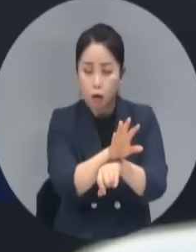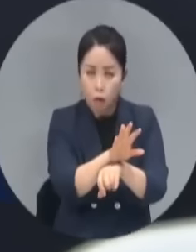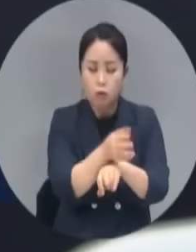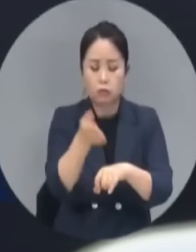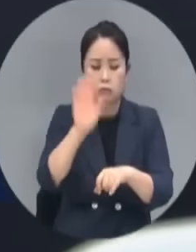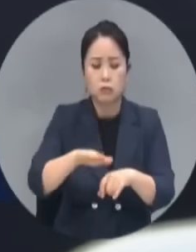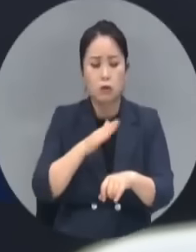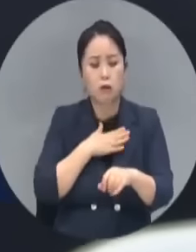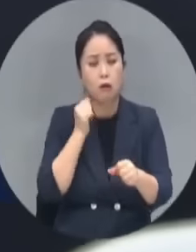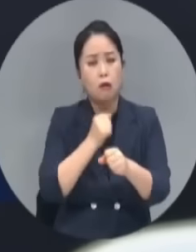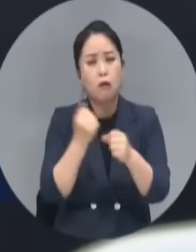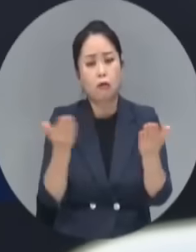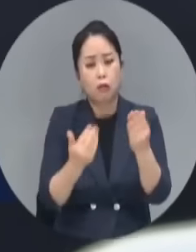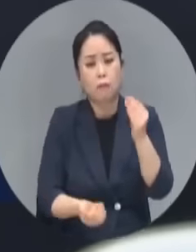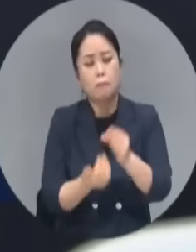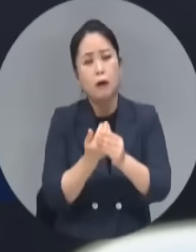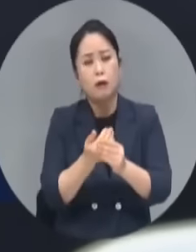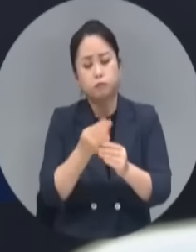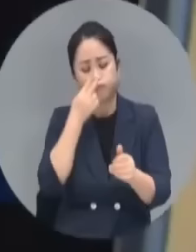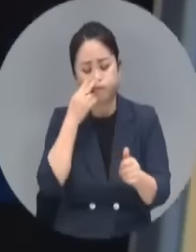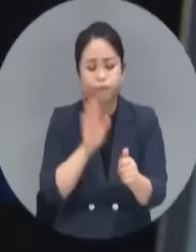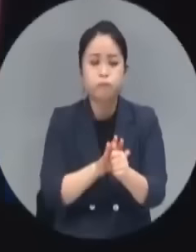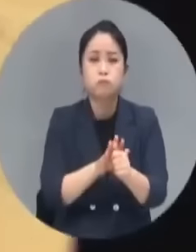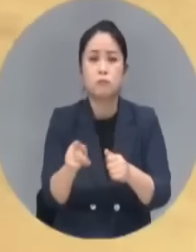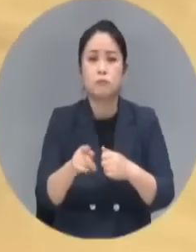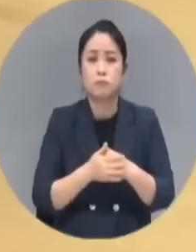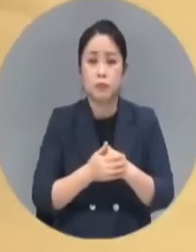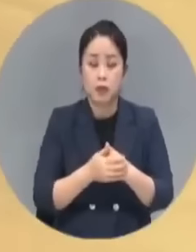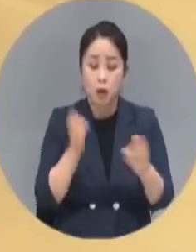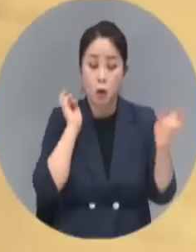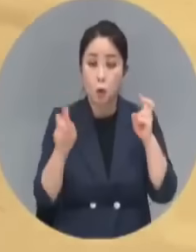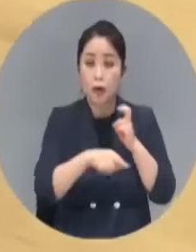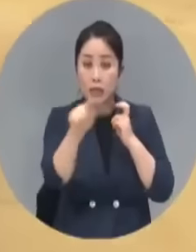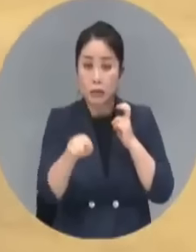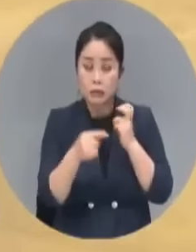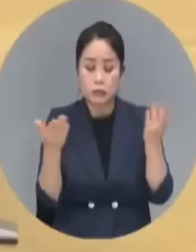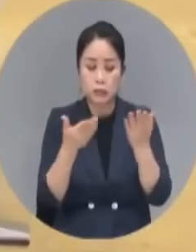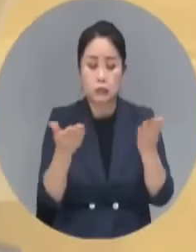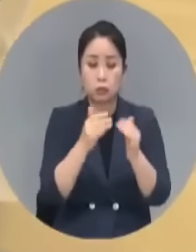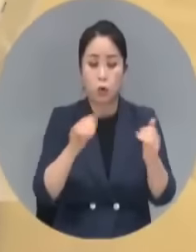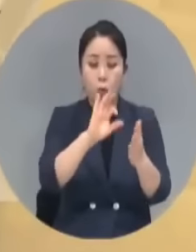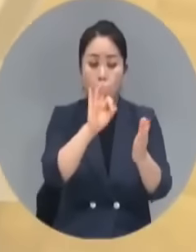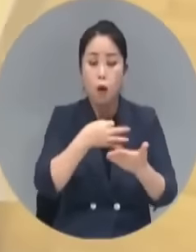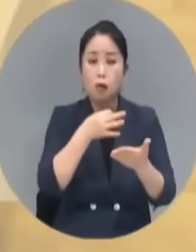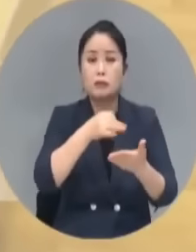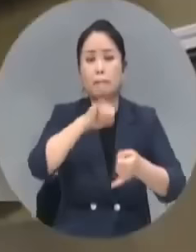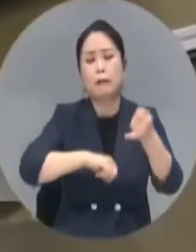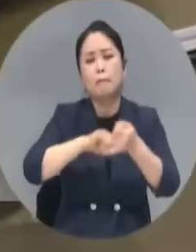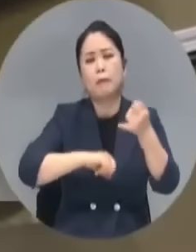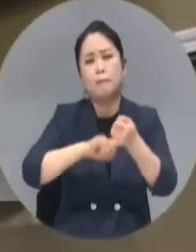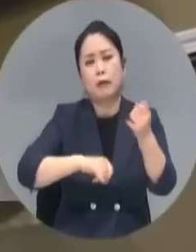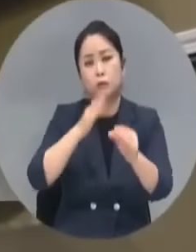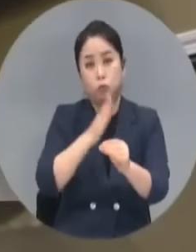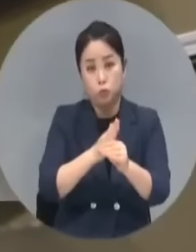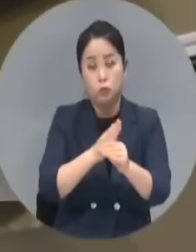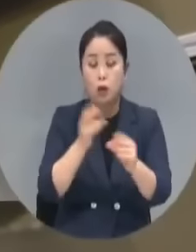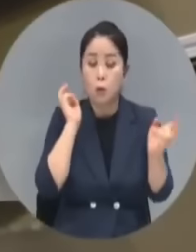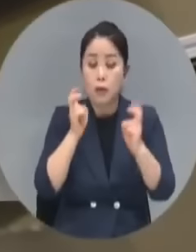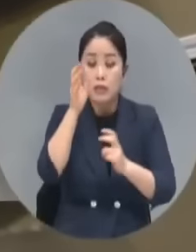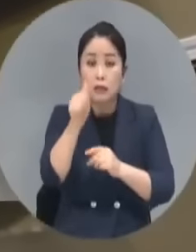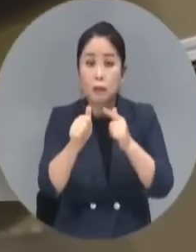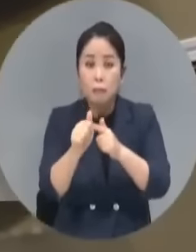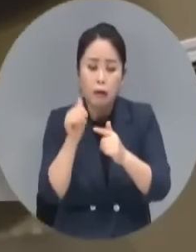생기니까 제가 너무 좀 많이 억울합니다. 이 업체는 직원들 월급까지 밀린 상태로 회사 대표 등은 현재